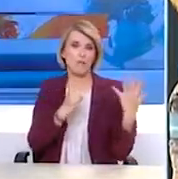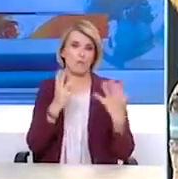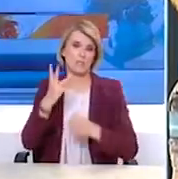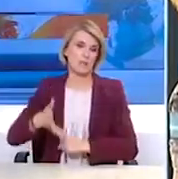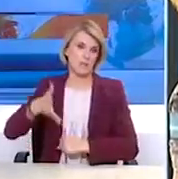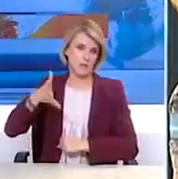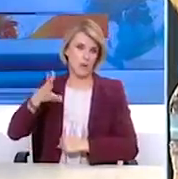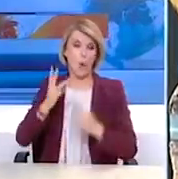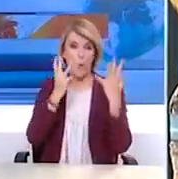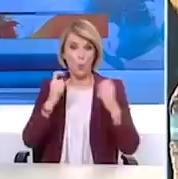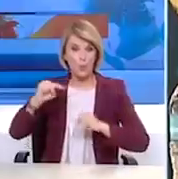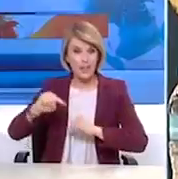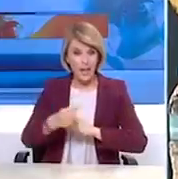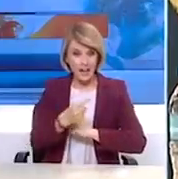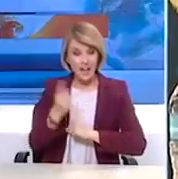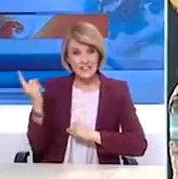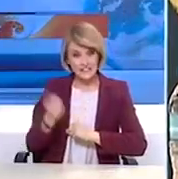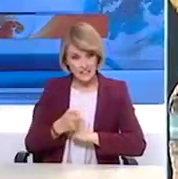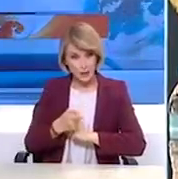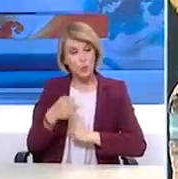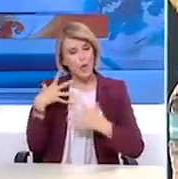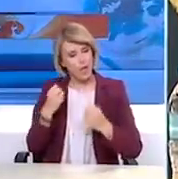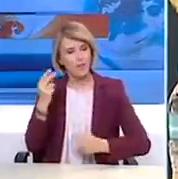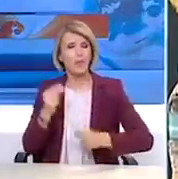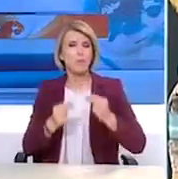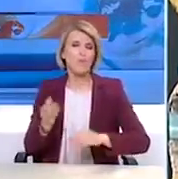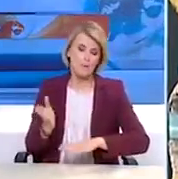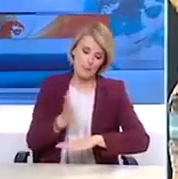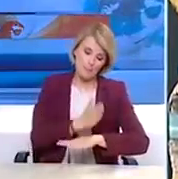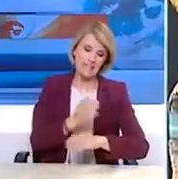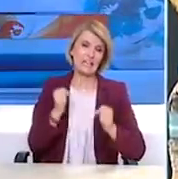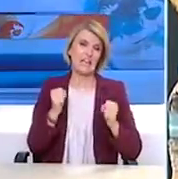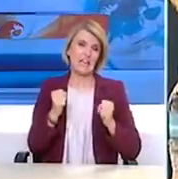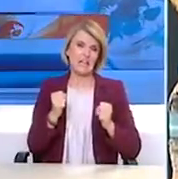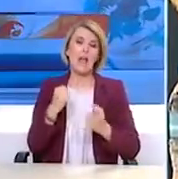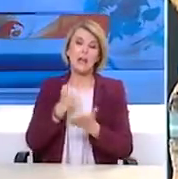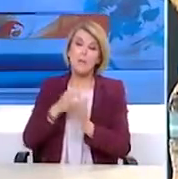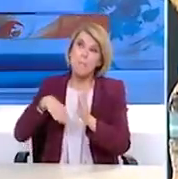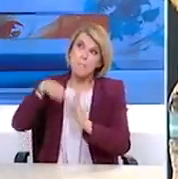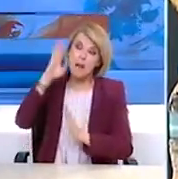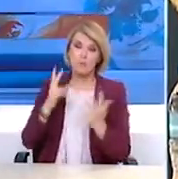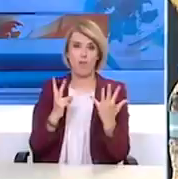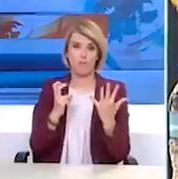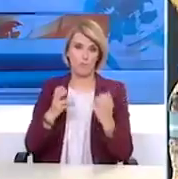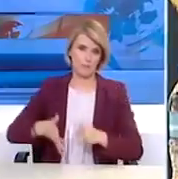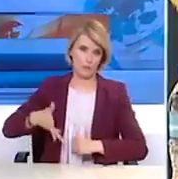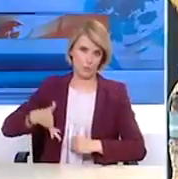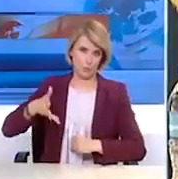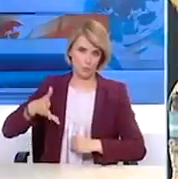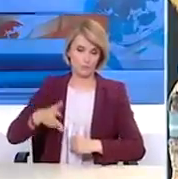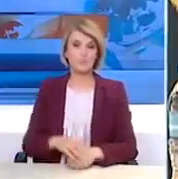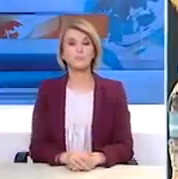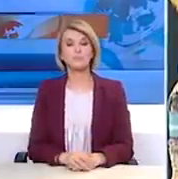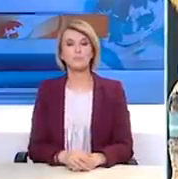το 89% είχε κάποιο υποκείμενο νόσημα ή και ηλικία 70 ετών και άνω. Έχουν